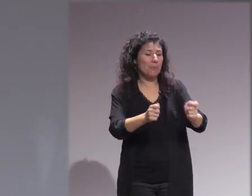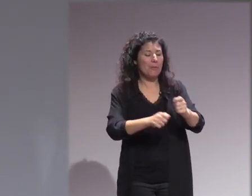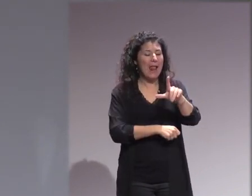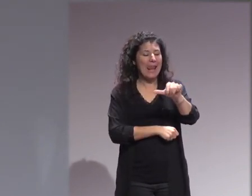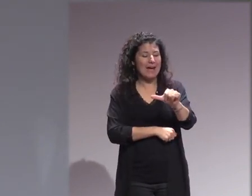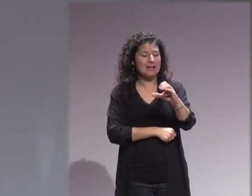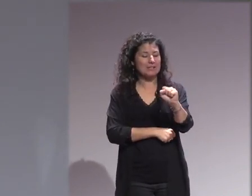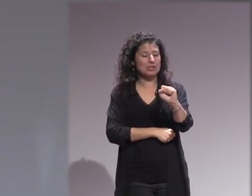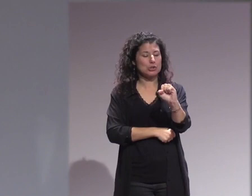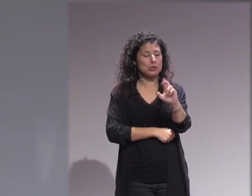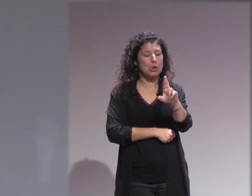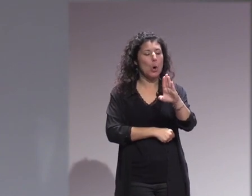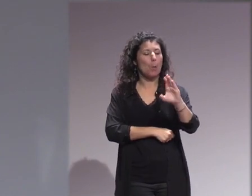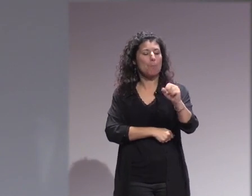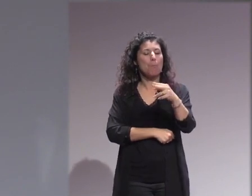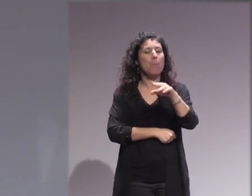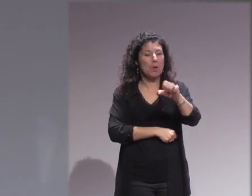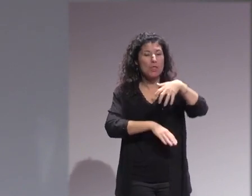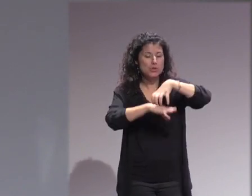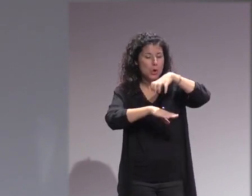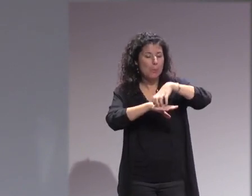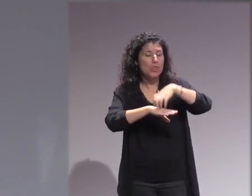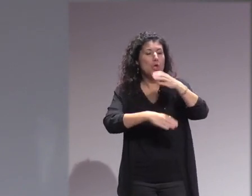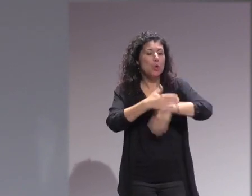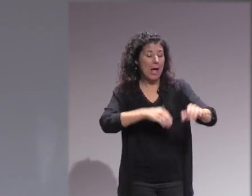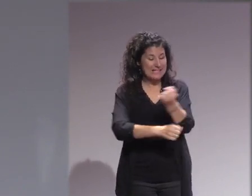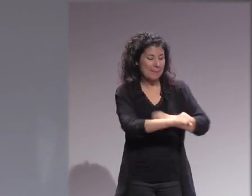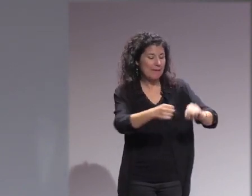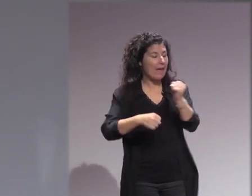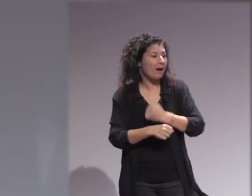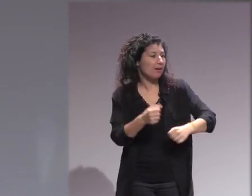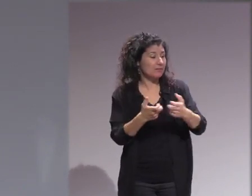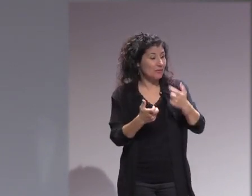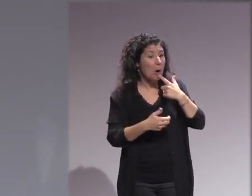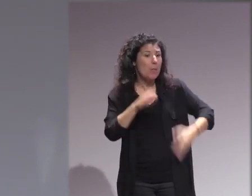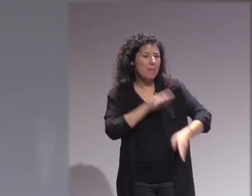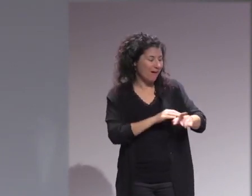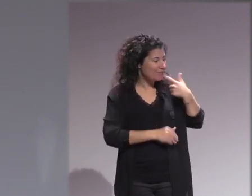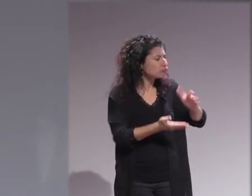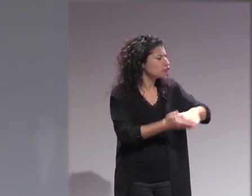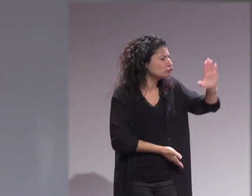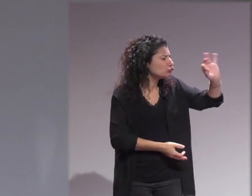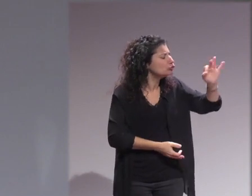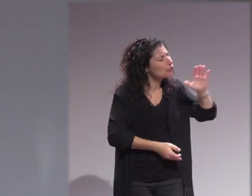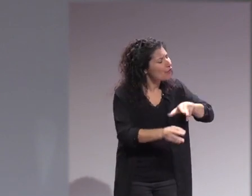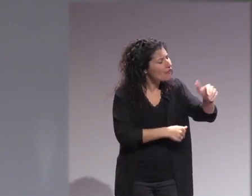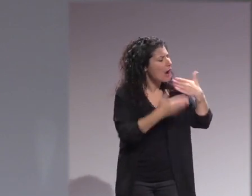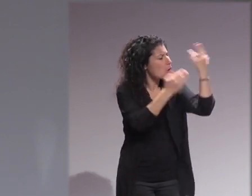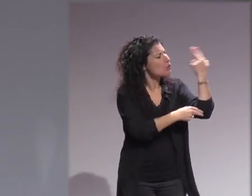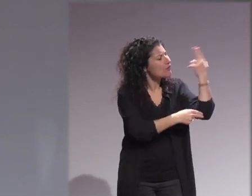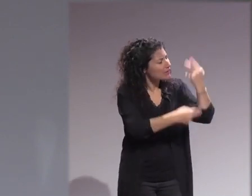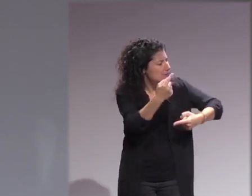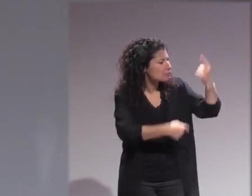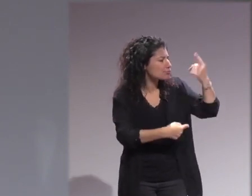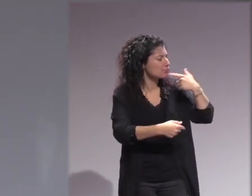comme tel par les personnes concernées, c'est qu'en lieu et place d'être formé, d'aller à l'université, à l'école, etc., on vous apprenait à devenir